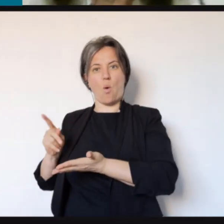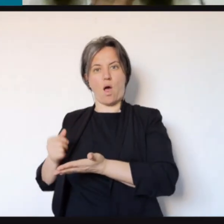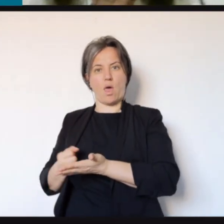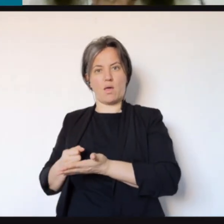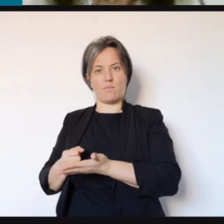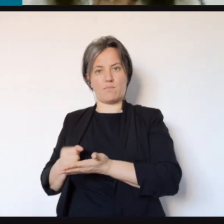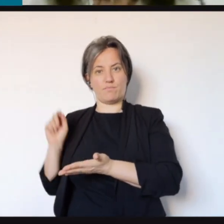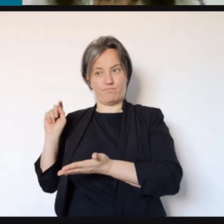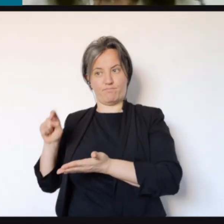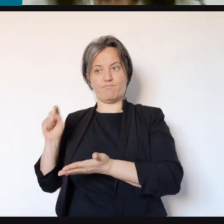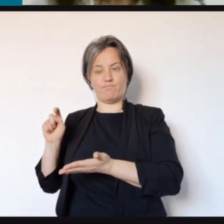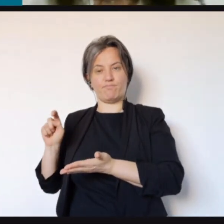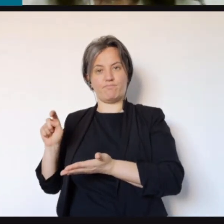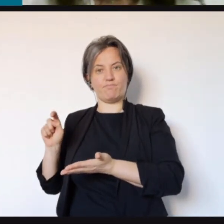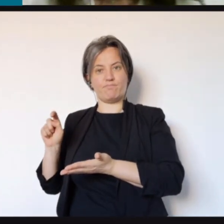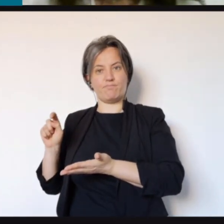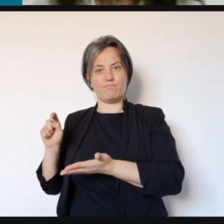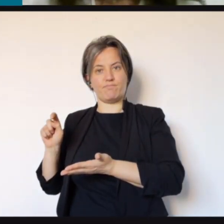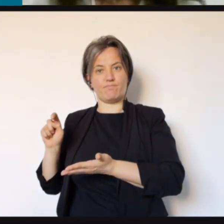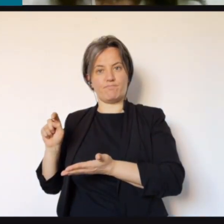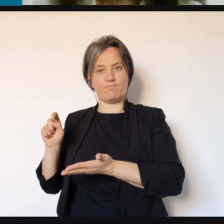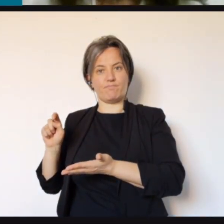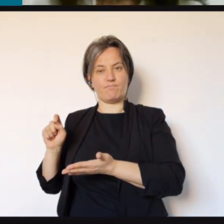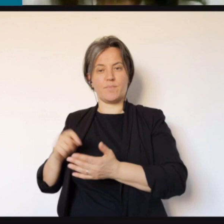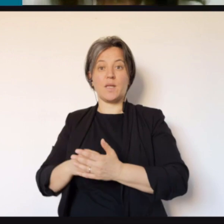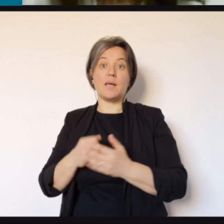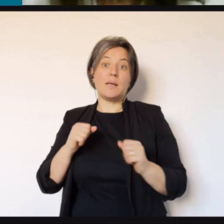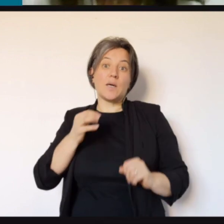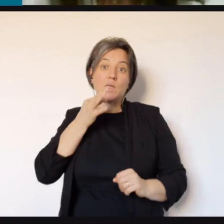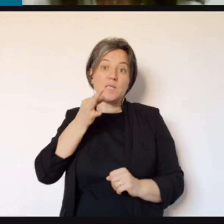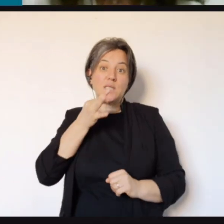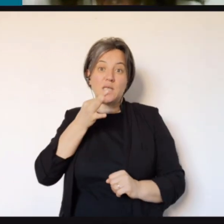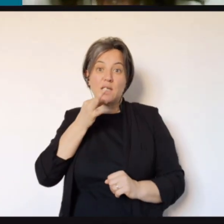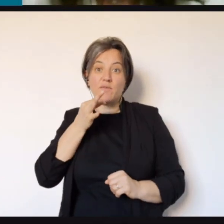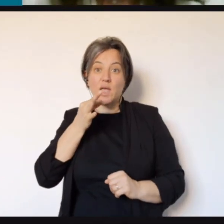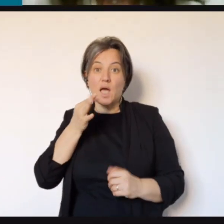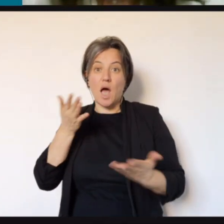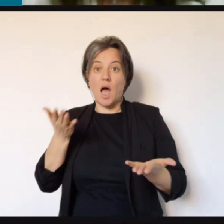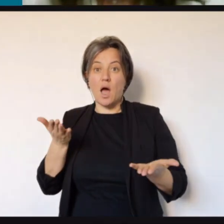E quindi in qualche modo dire,